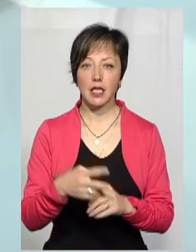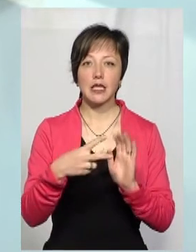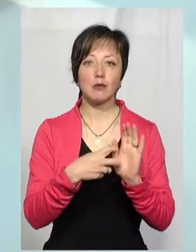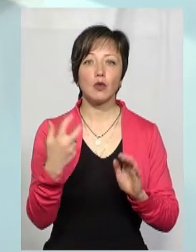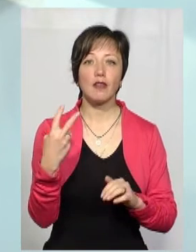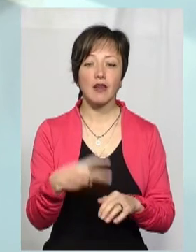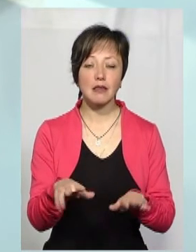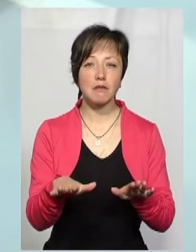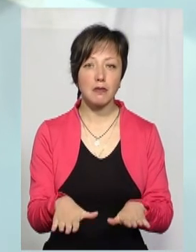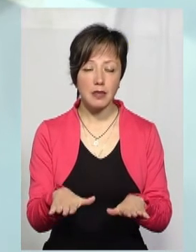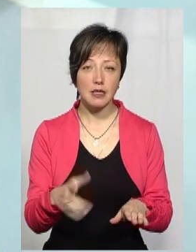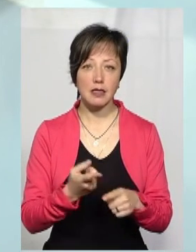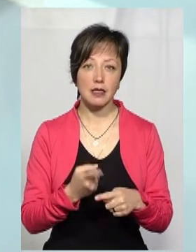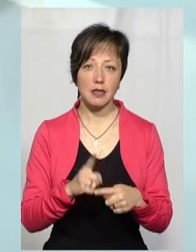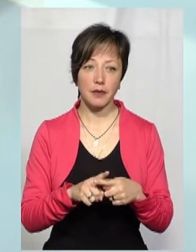720 вакансій